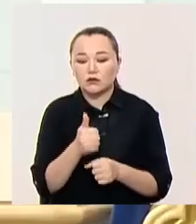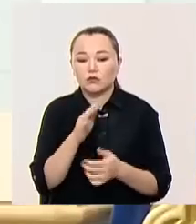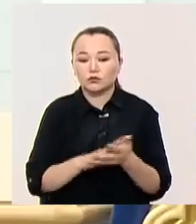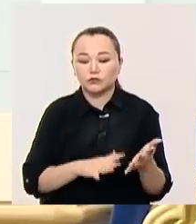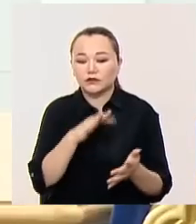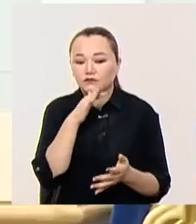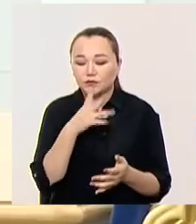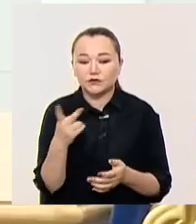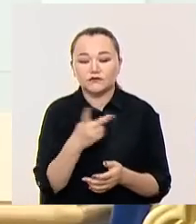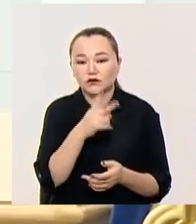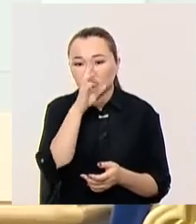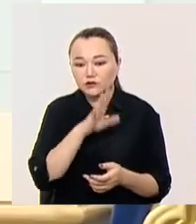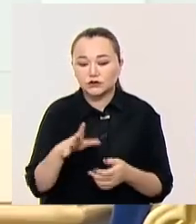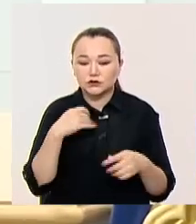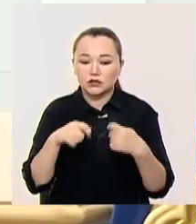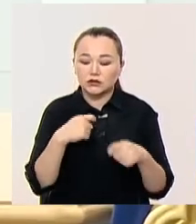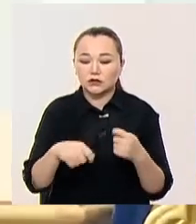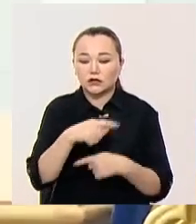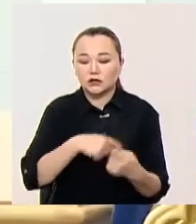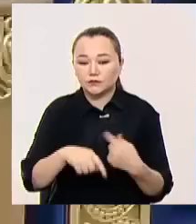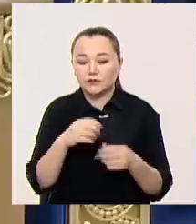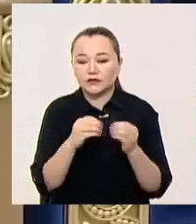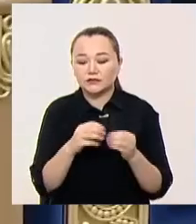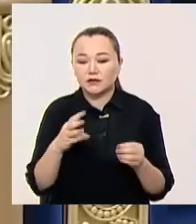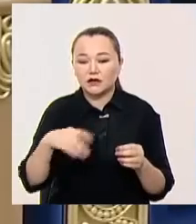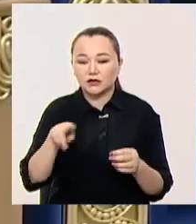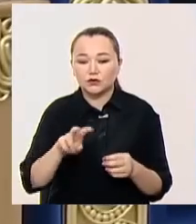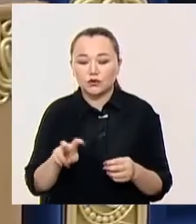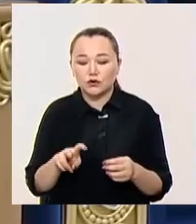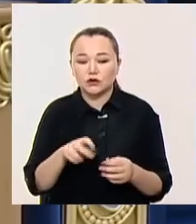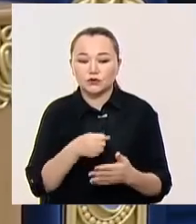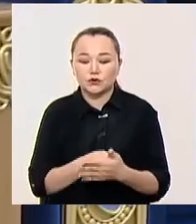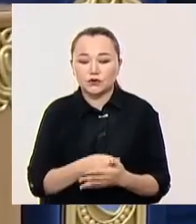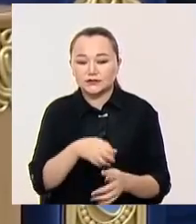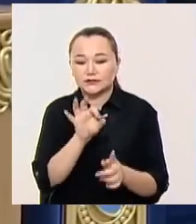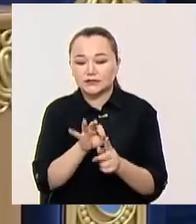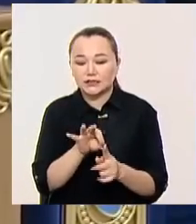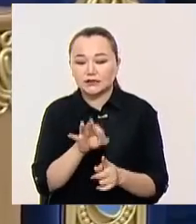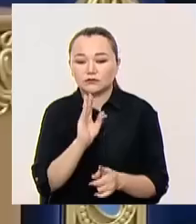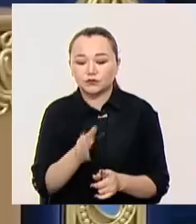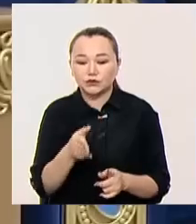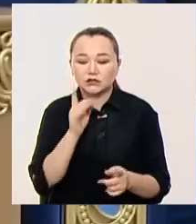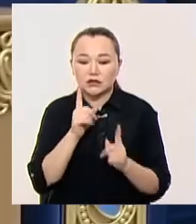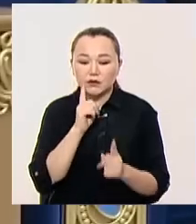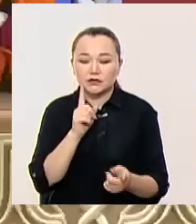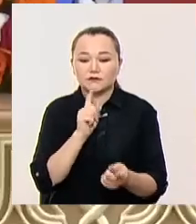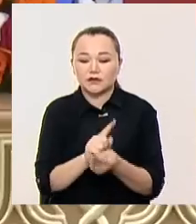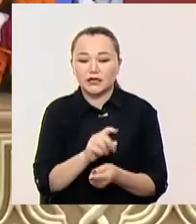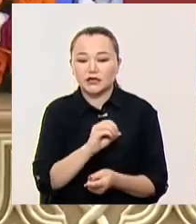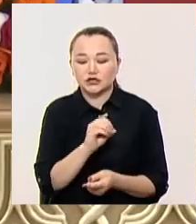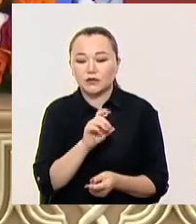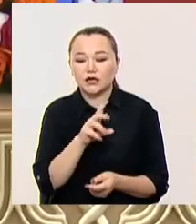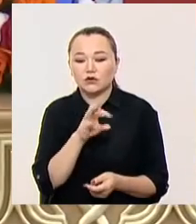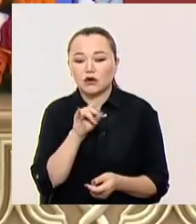уақытта екі ел арасындағы сауда айналымын 10 миллиард долларға жеткізуді мақсат еттік деді. Жиын кезінде президент Режеп